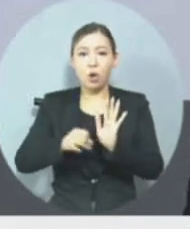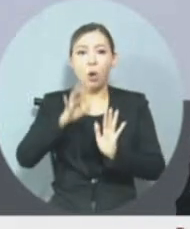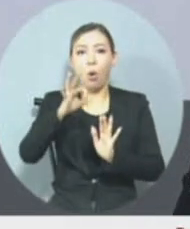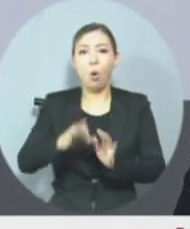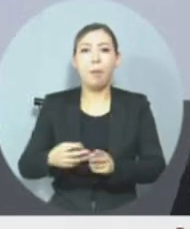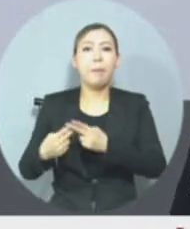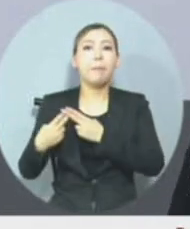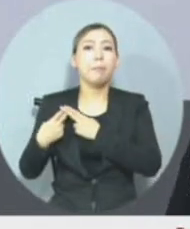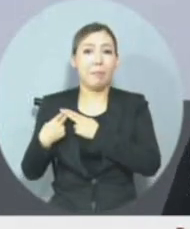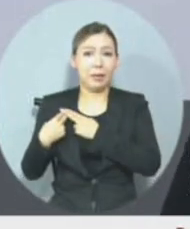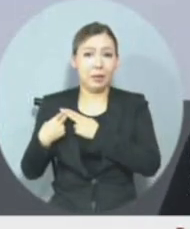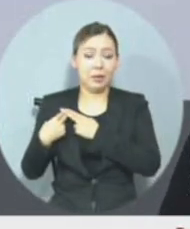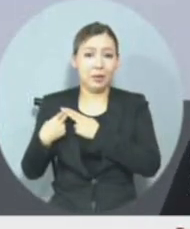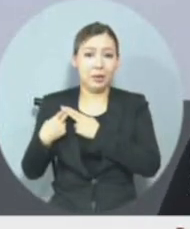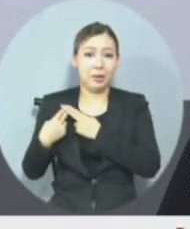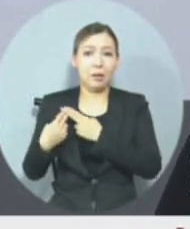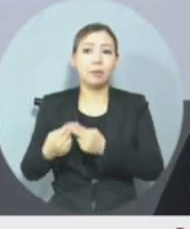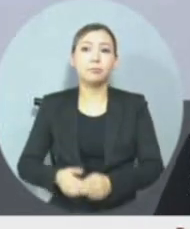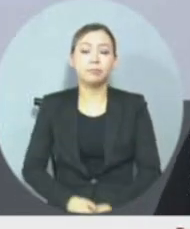бол одоо